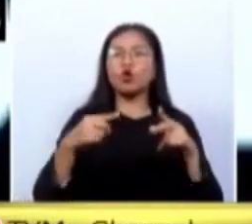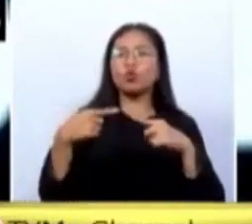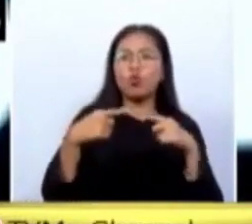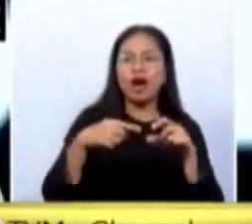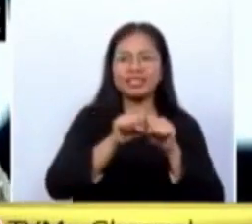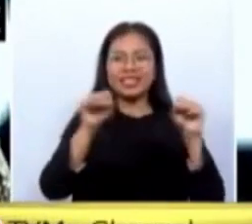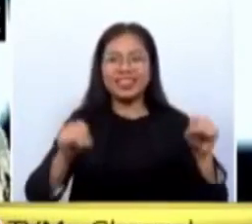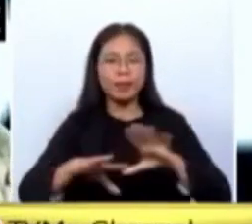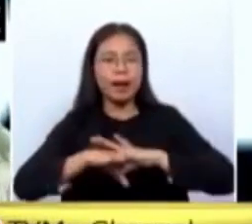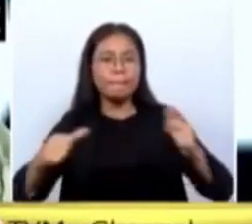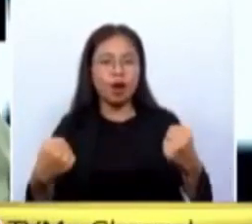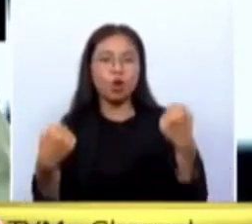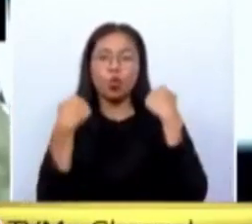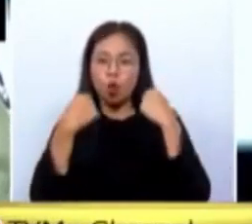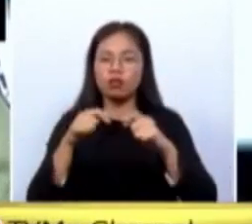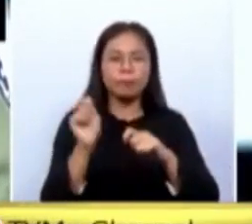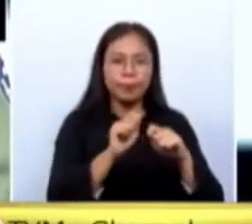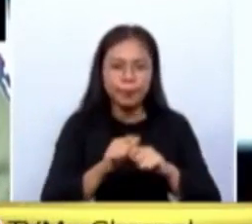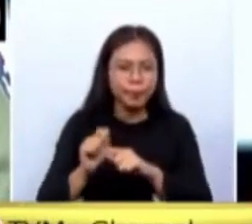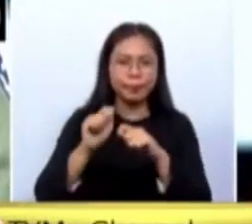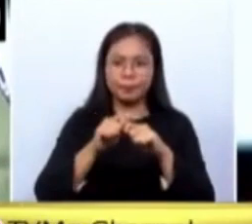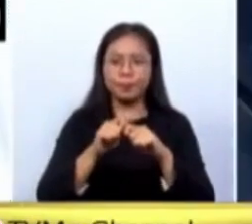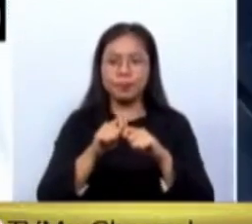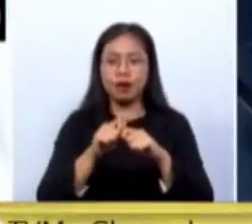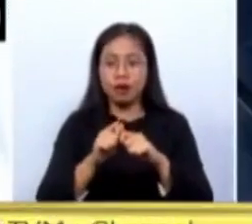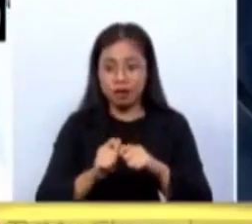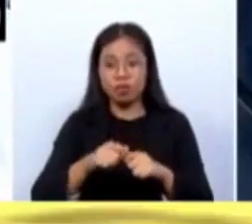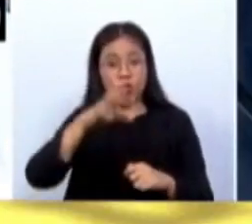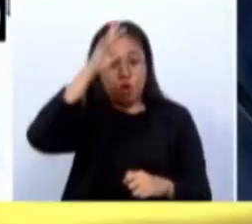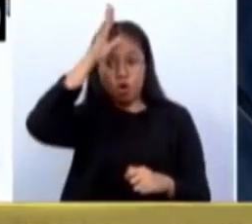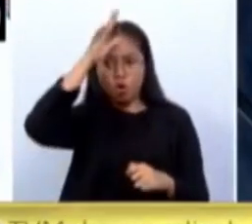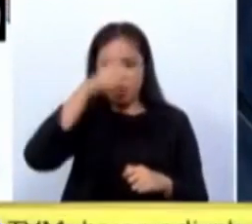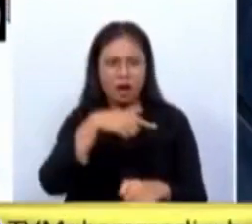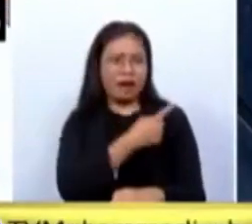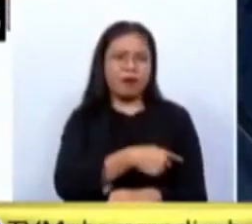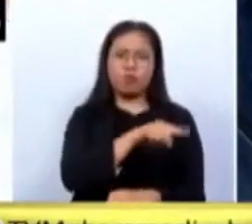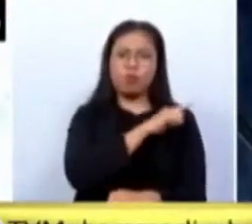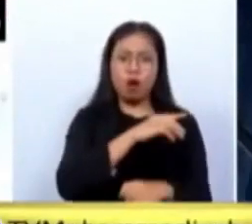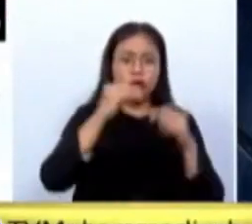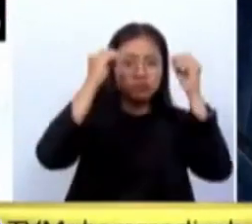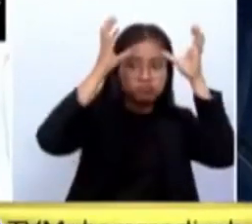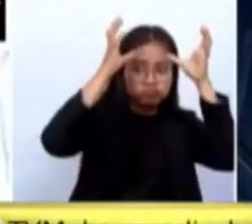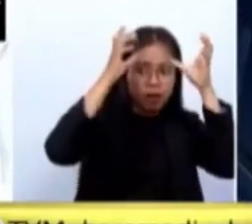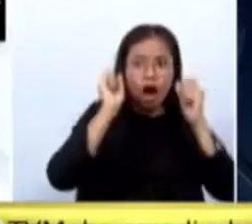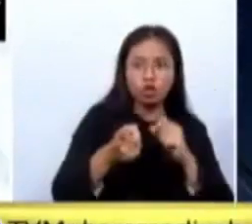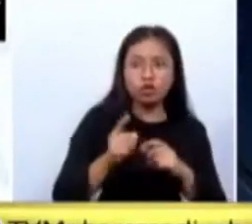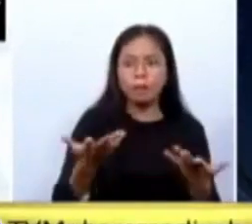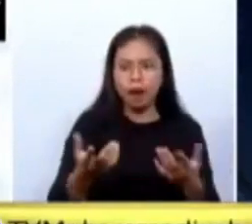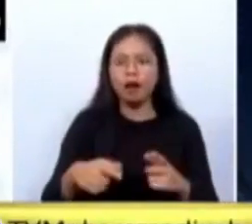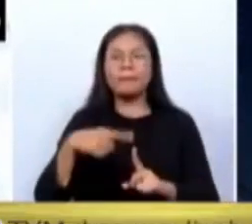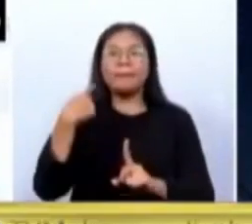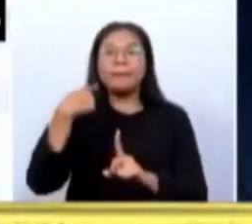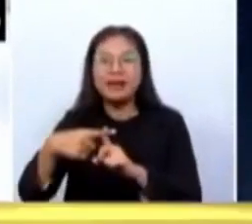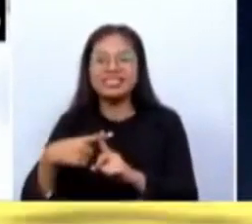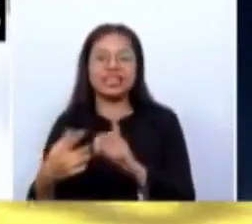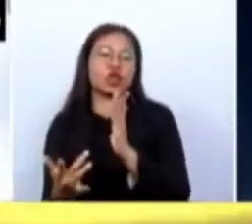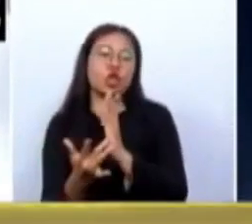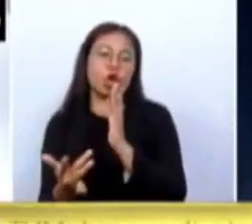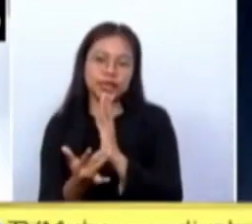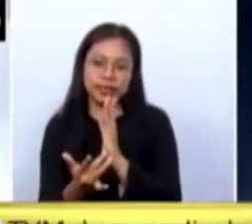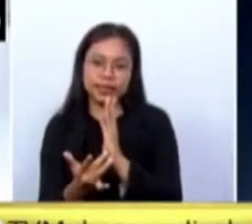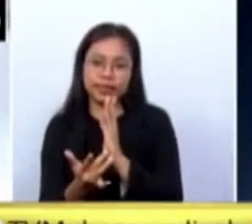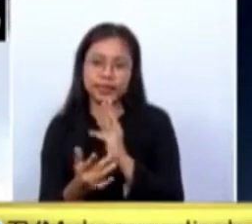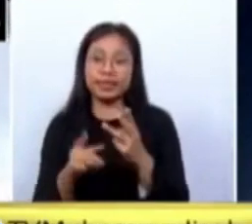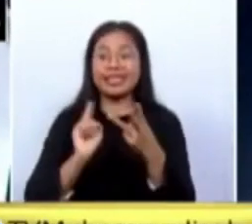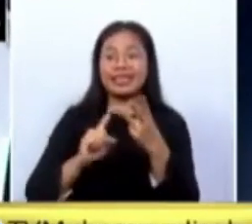bahkan eh selain membangun SDM dan infrastruktur yang baik maka kecepatan internetnya dan coverage-nya harus